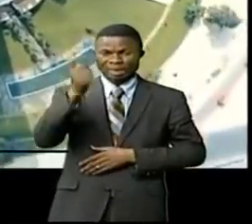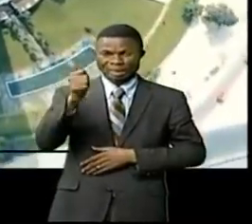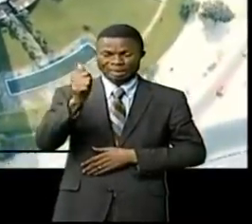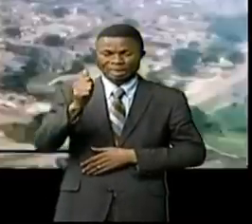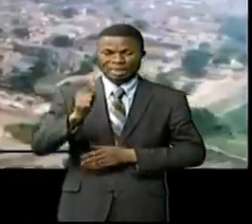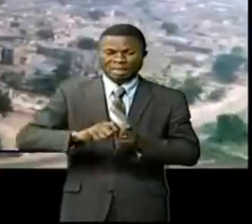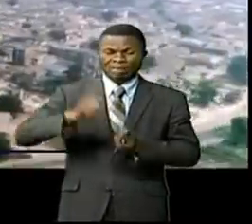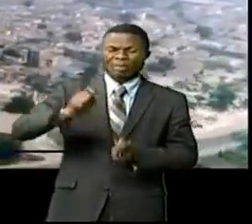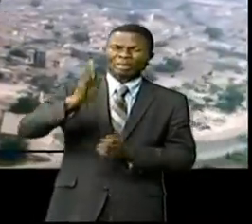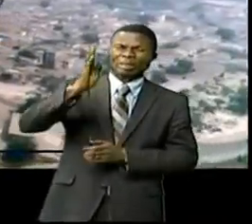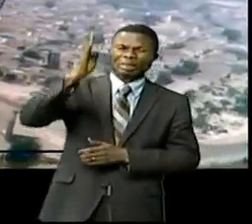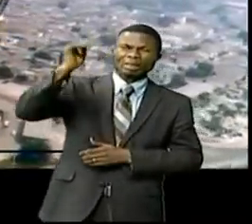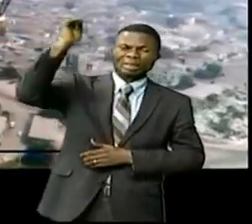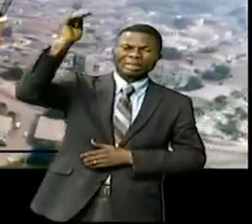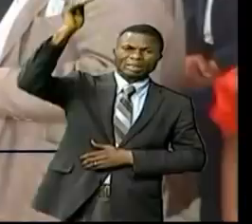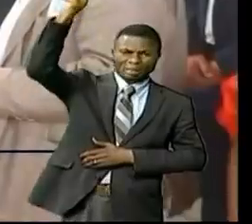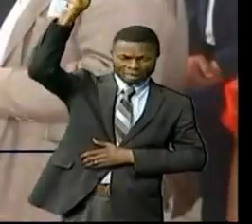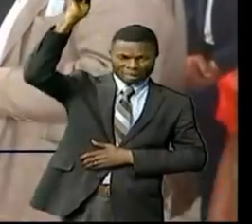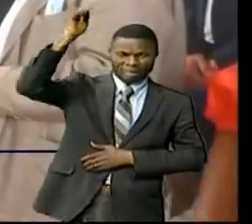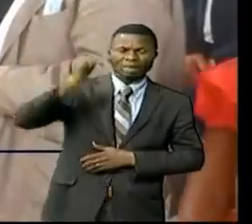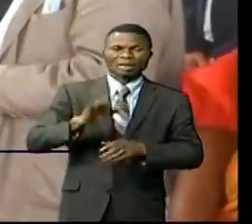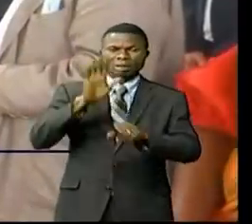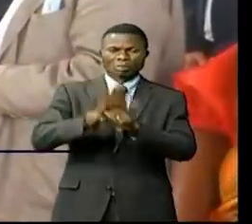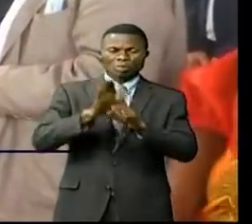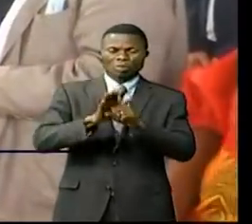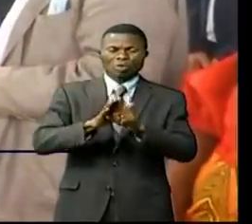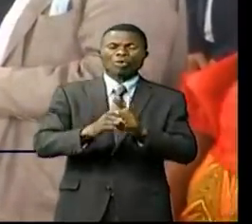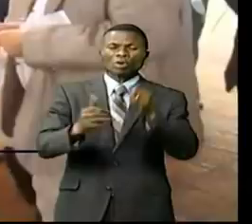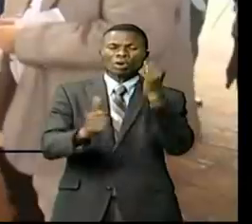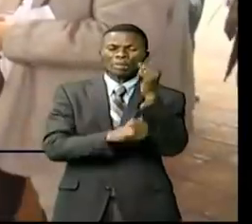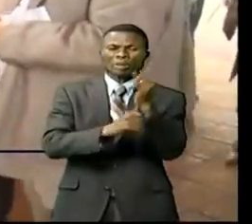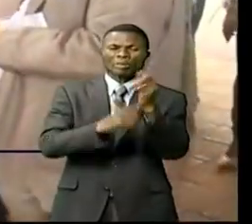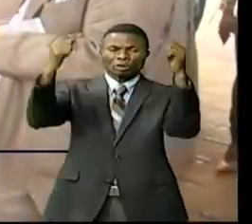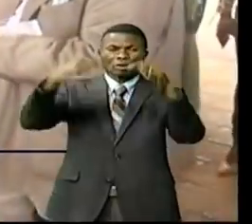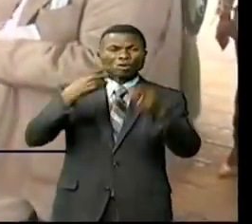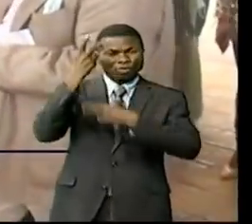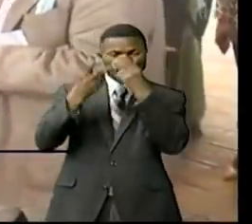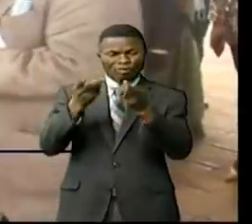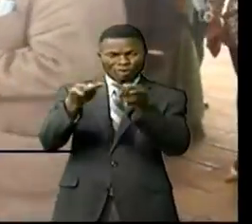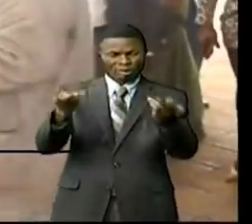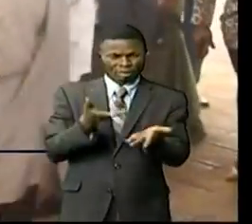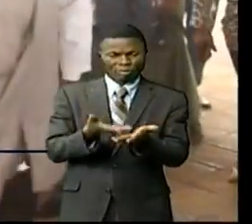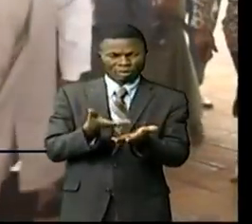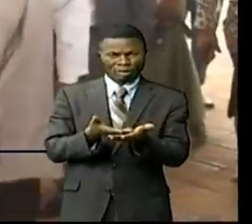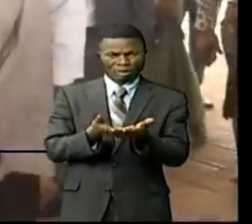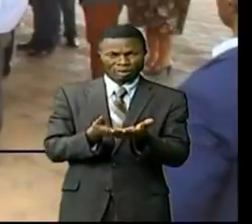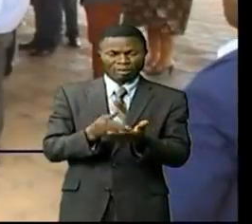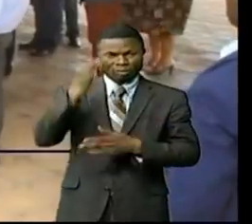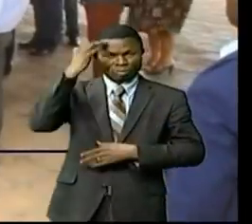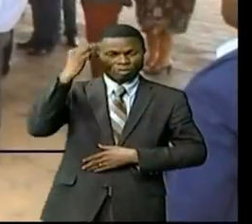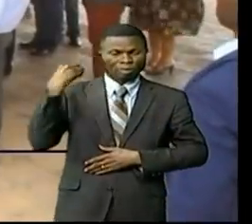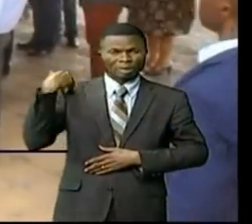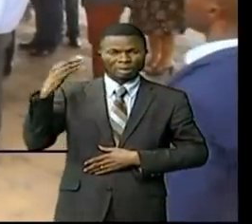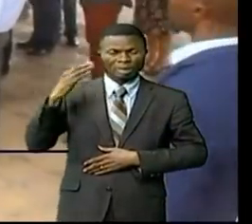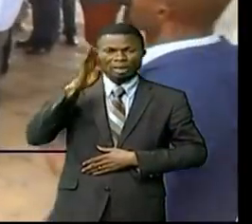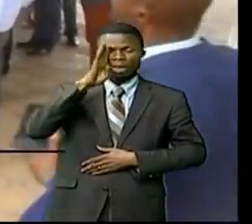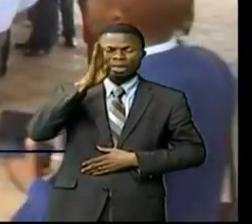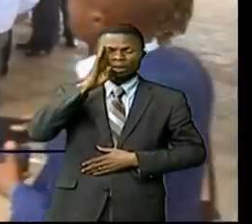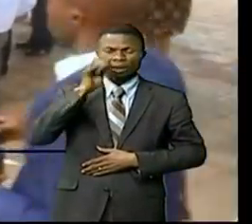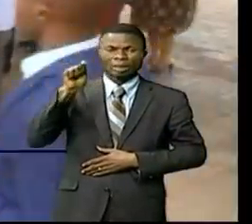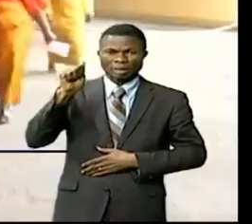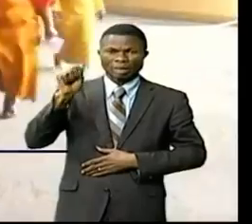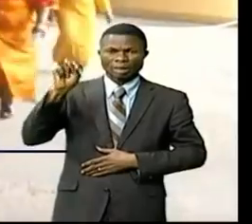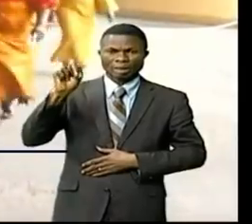béton et de cuivre ne cesse d'attirer la curiosité des visiteurs et d'autres investisseurs. Le ministre d'État belge André Flao,